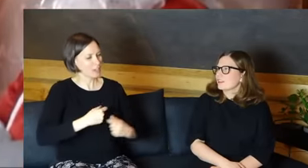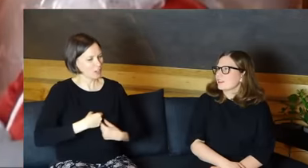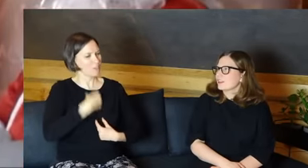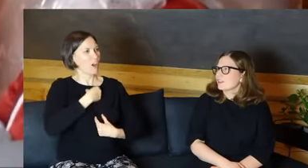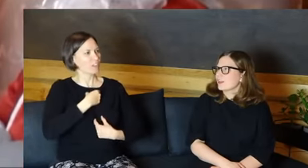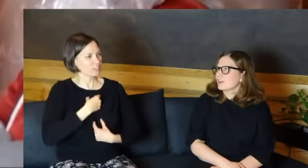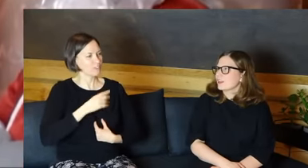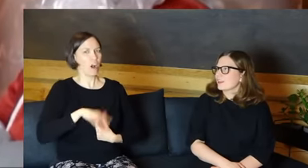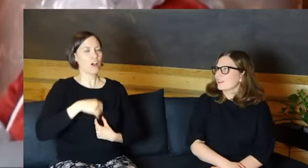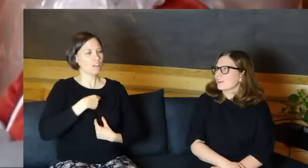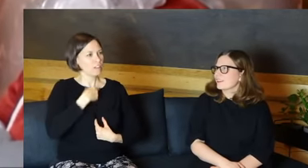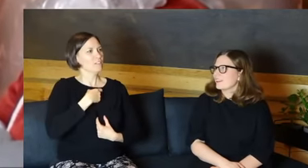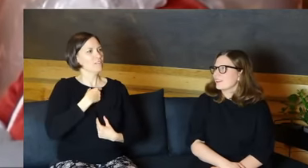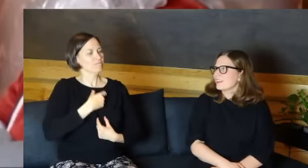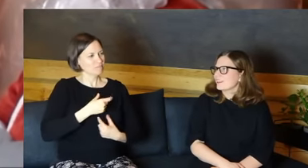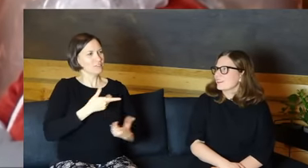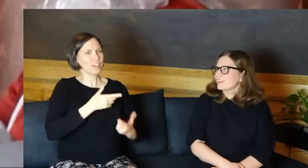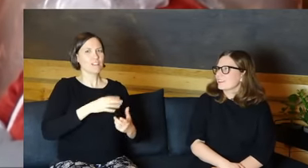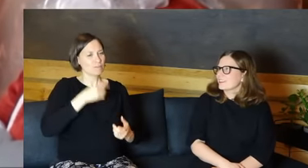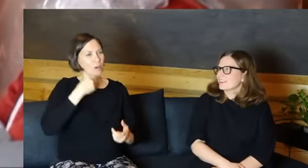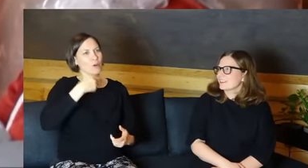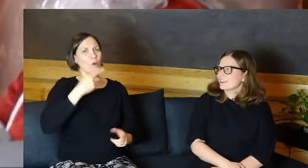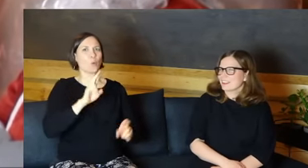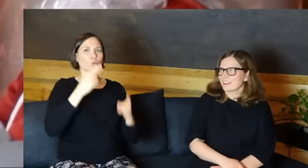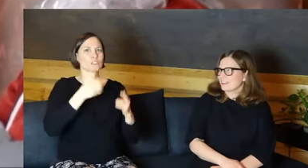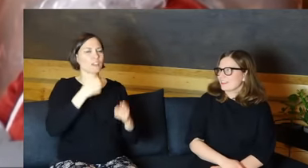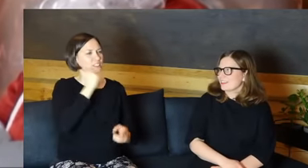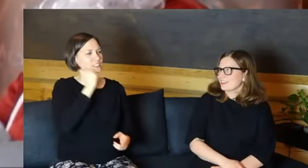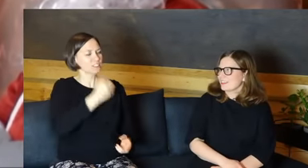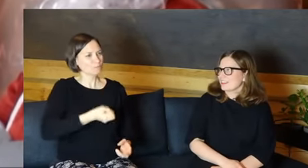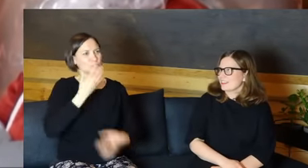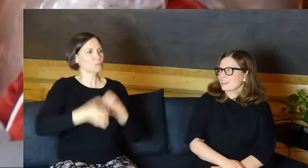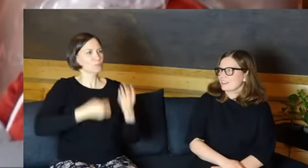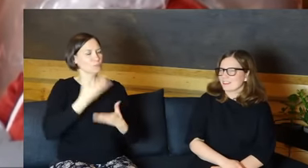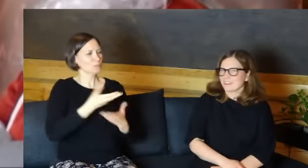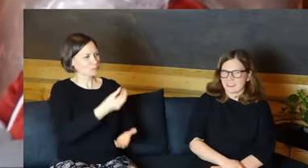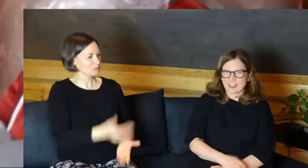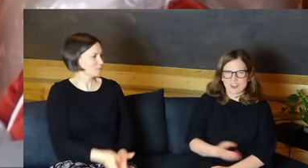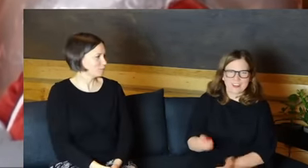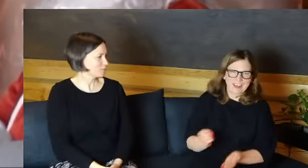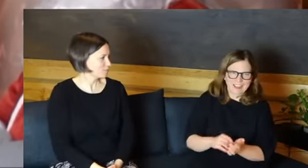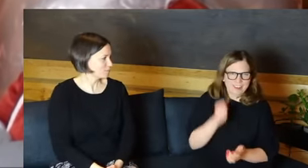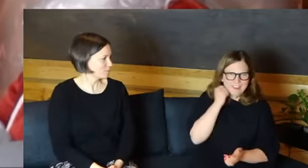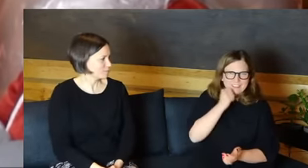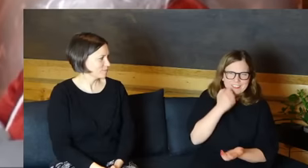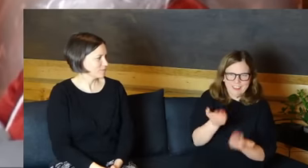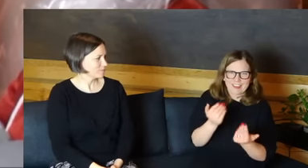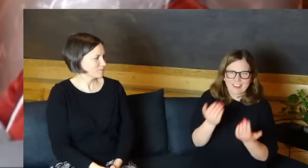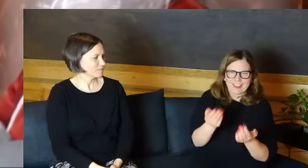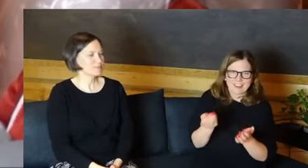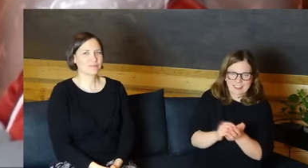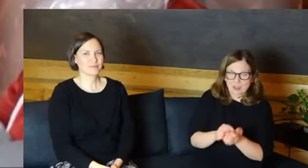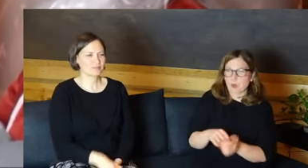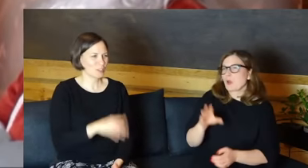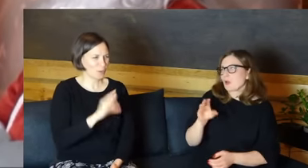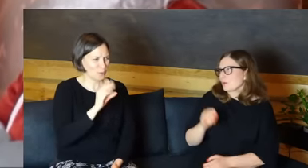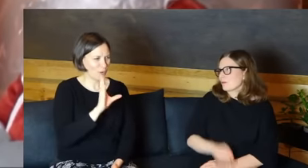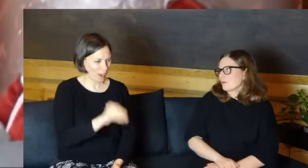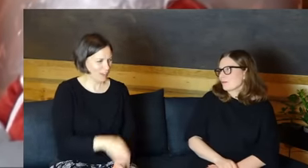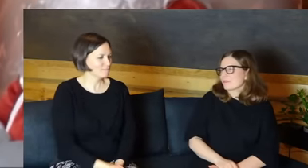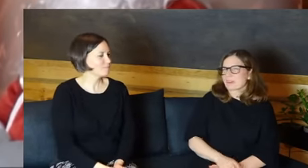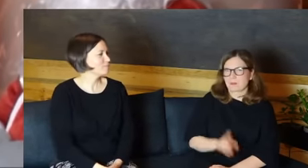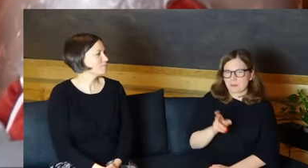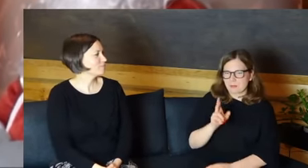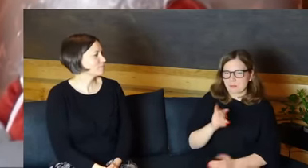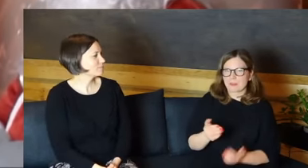ja kuvia positiiviseen. Joo, ja uusia vitsiä. Joo, kyllä. Vitsi koko mies. Kyllä. Jees, sitten tulee tämmöinen